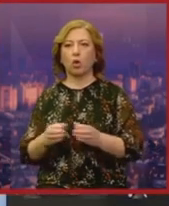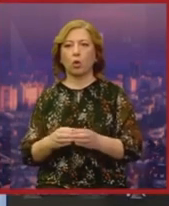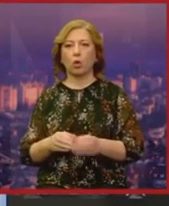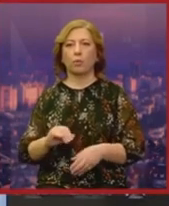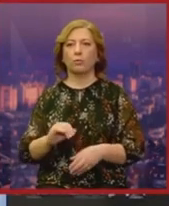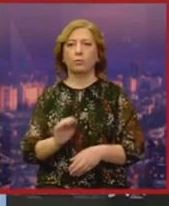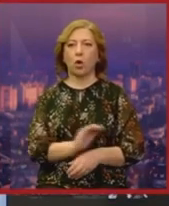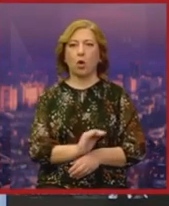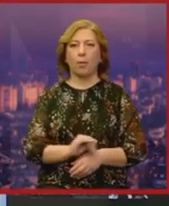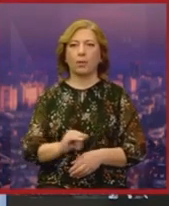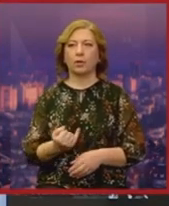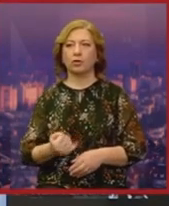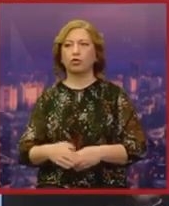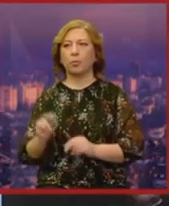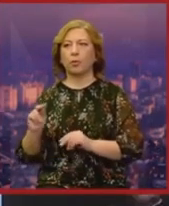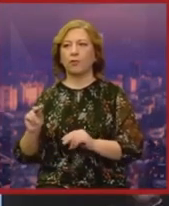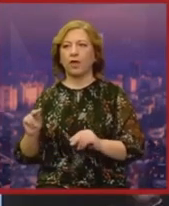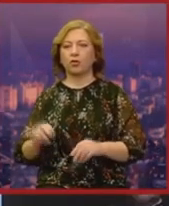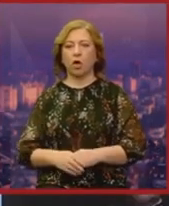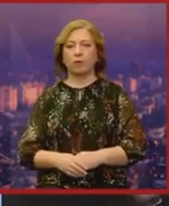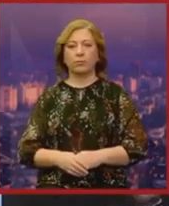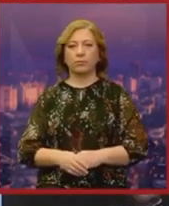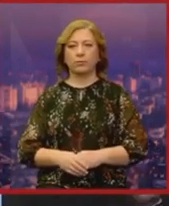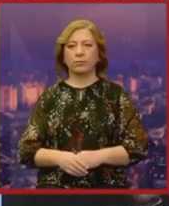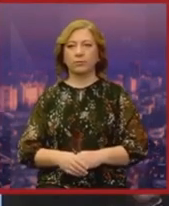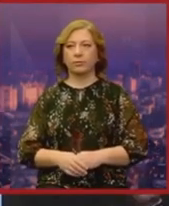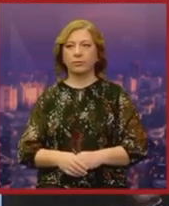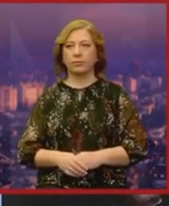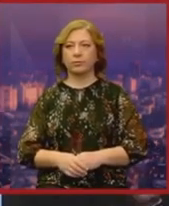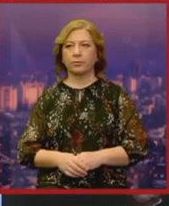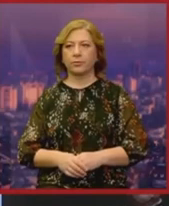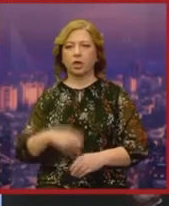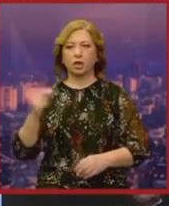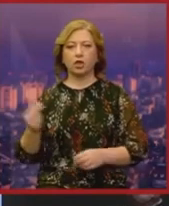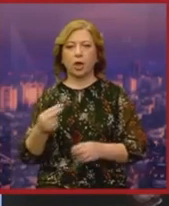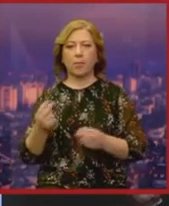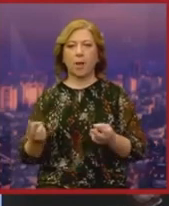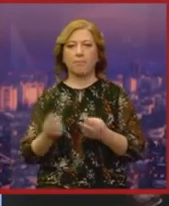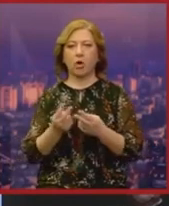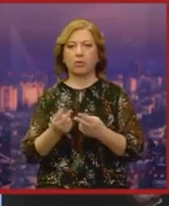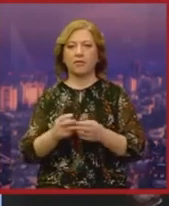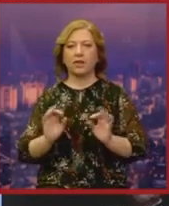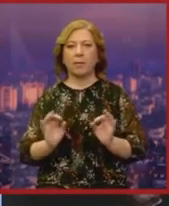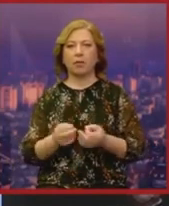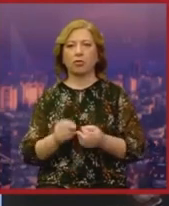copil și profesori. Cele mai potrivite metode de